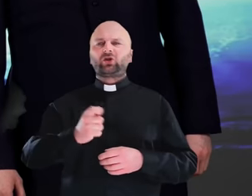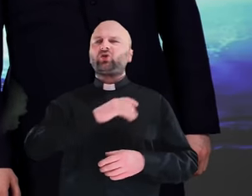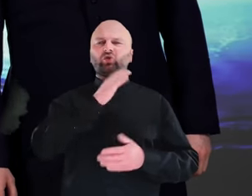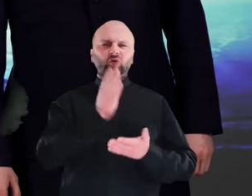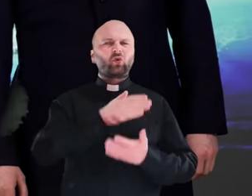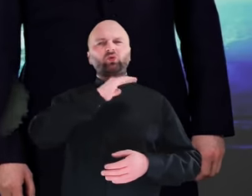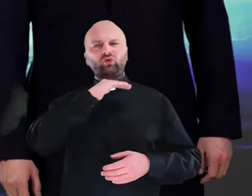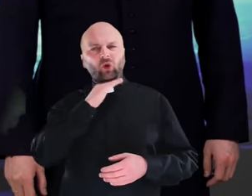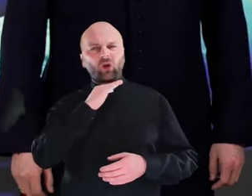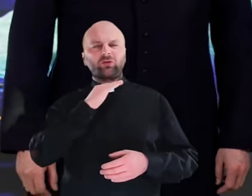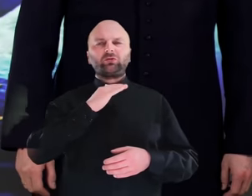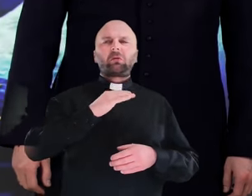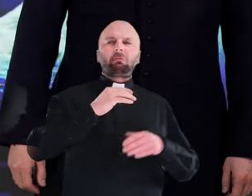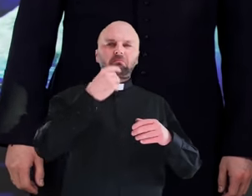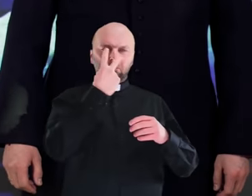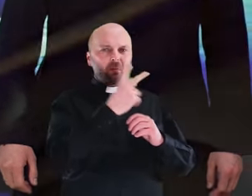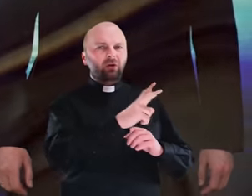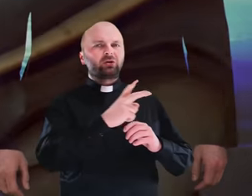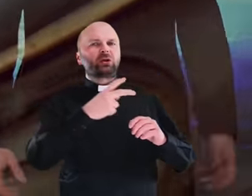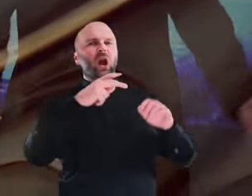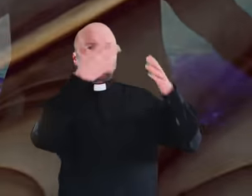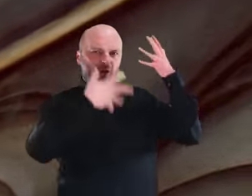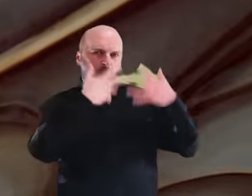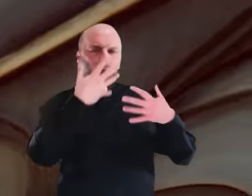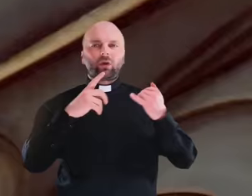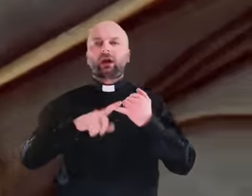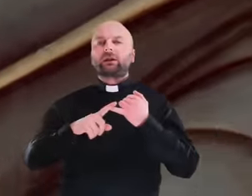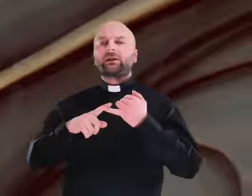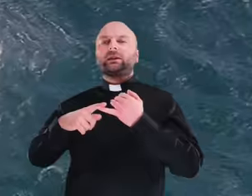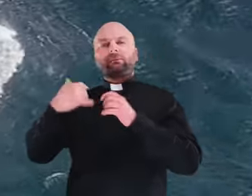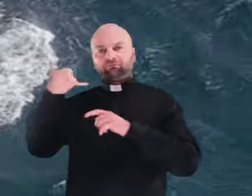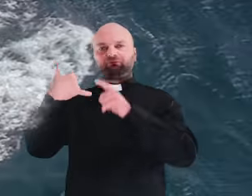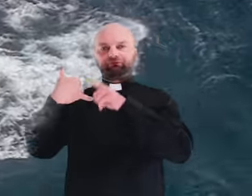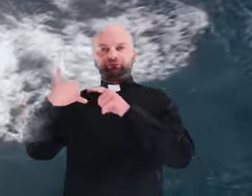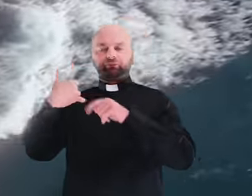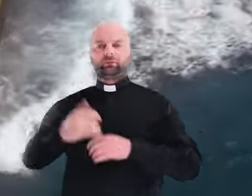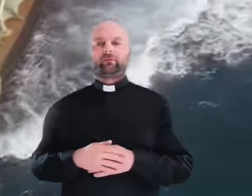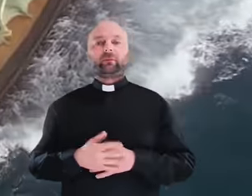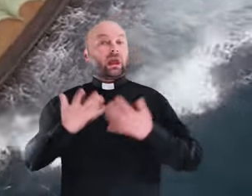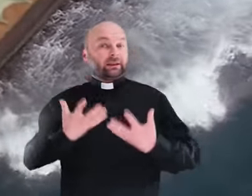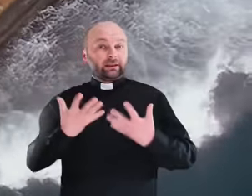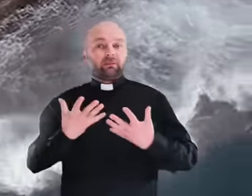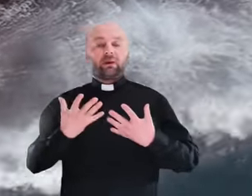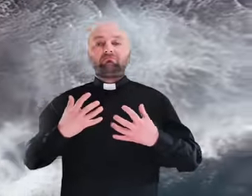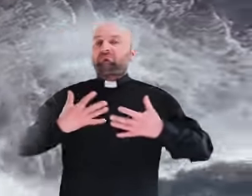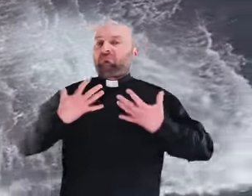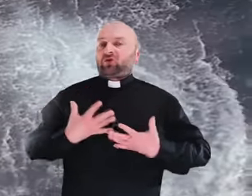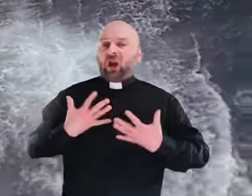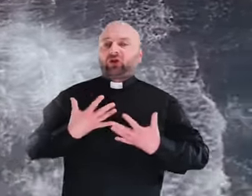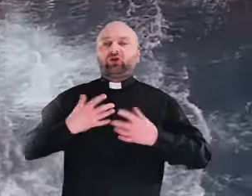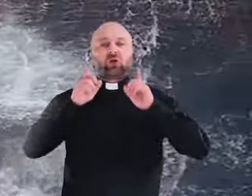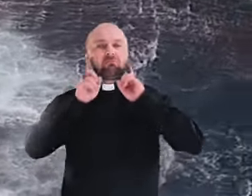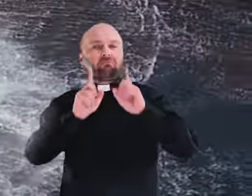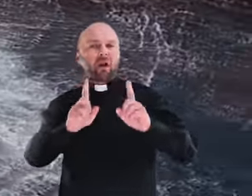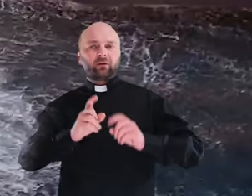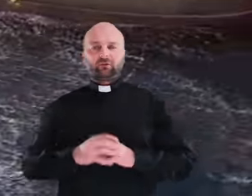dość patrzenia tylko w ekran komputera i telefonu. Chcielibyśmy przeżyć naprawdę takiego coś realnego, takiego